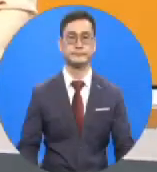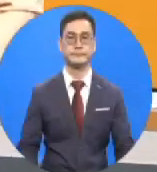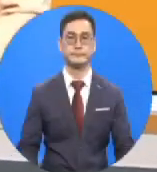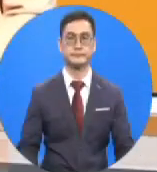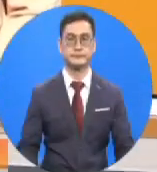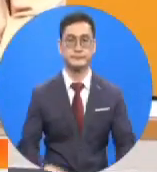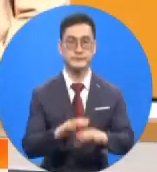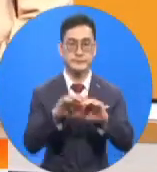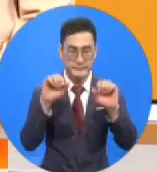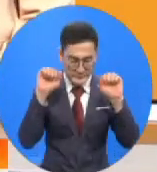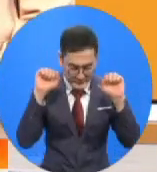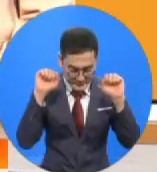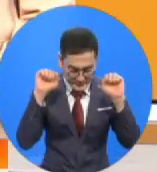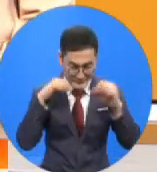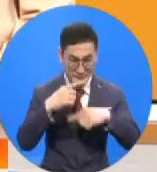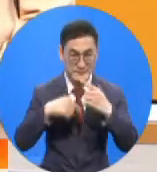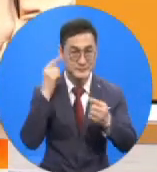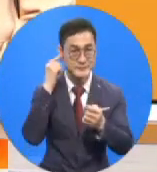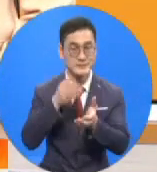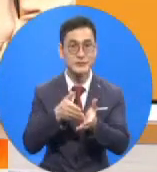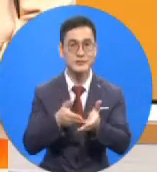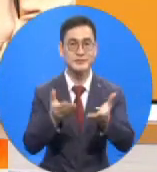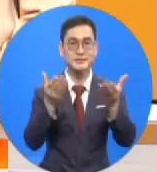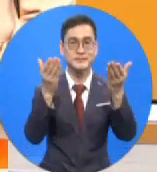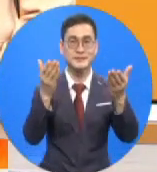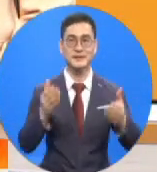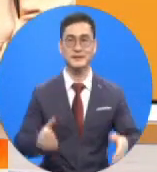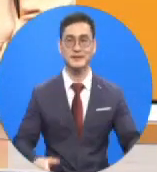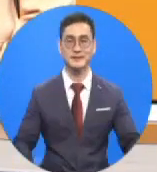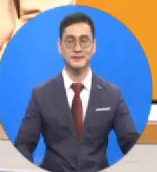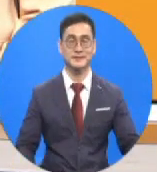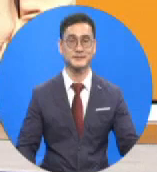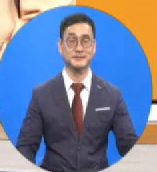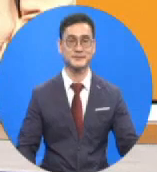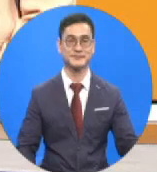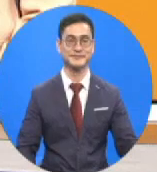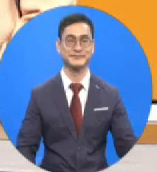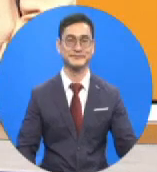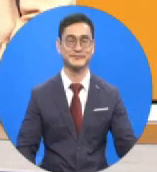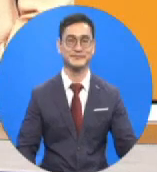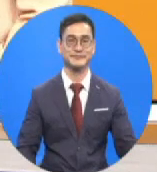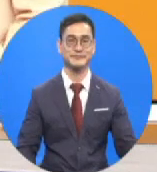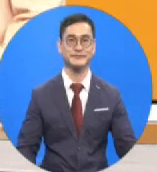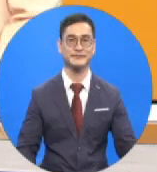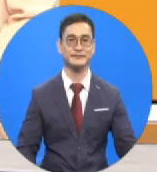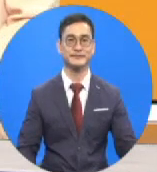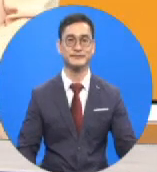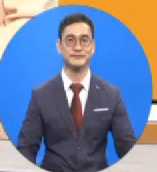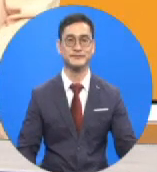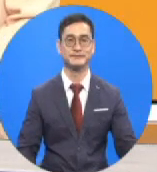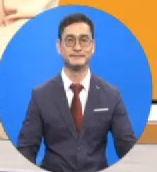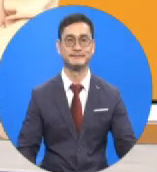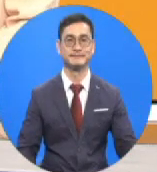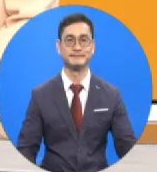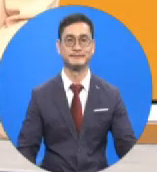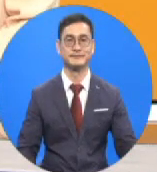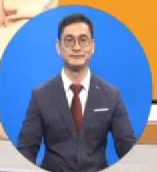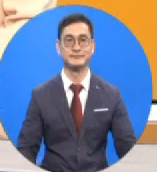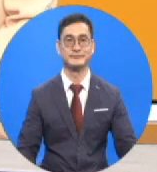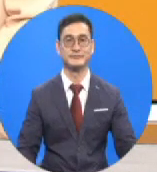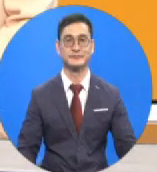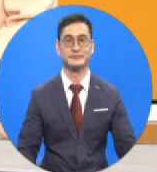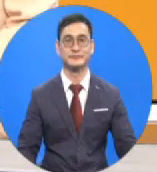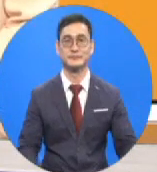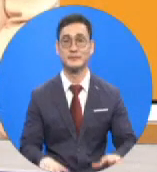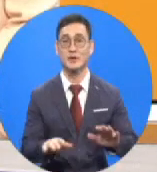시청자 여러분 편안한 5 보내고 계십니까 8월 마지막 주 토요일에 킹 쇼 지금 출발합니다 4 인사 뒤에는 천 언니 호흡계